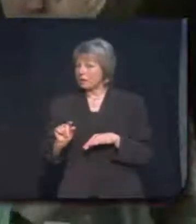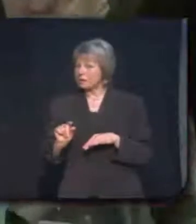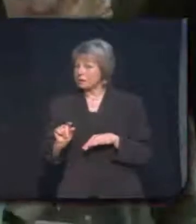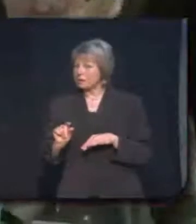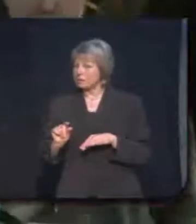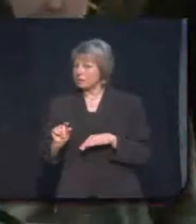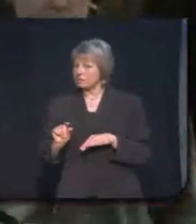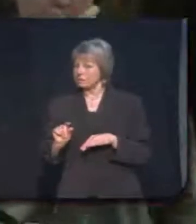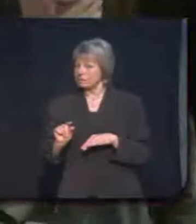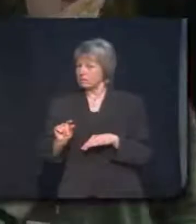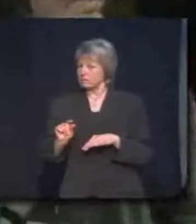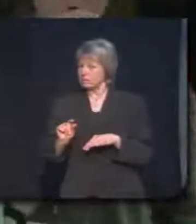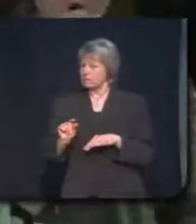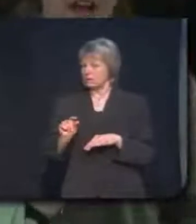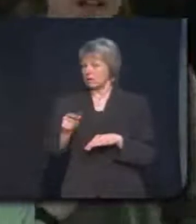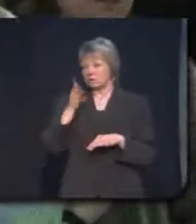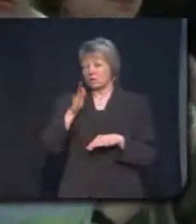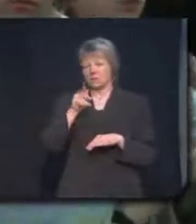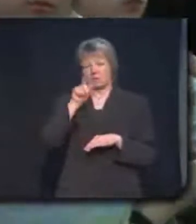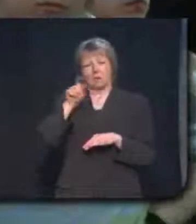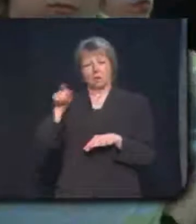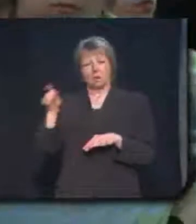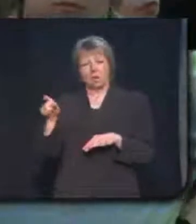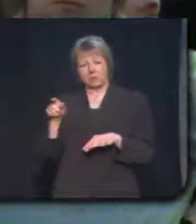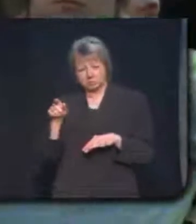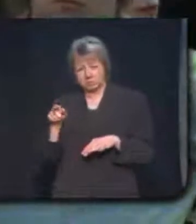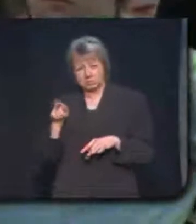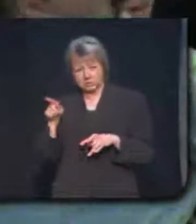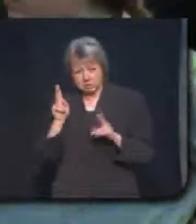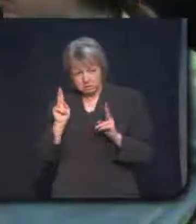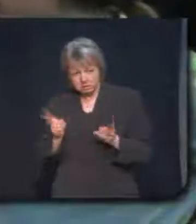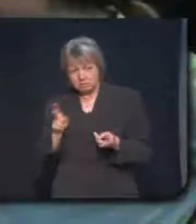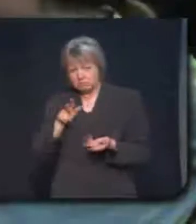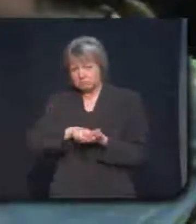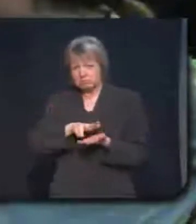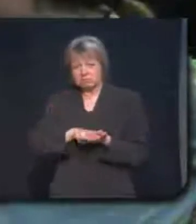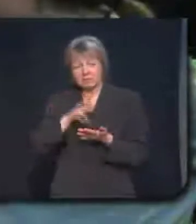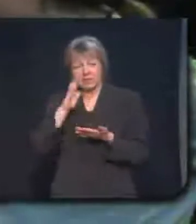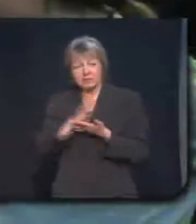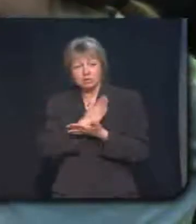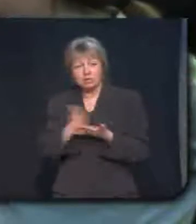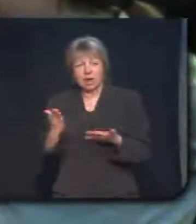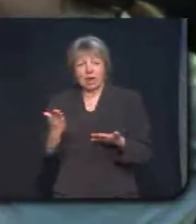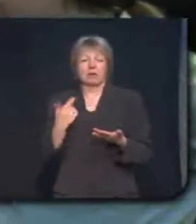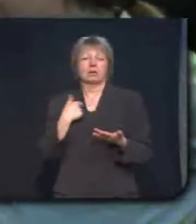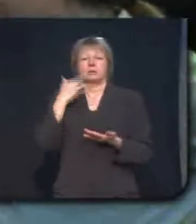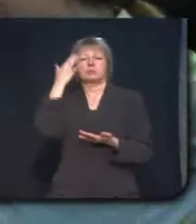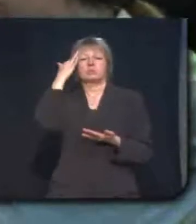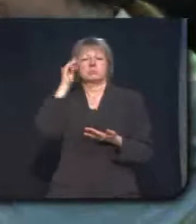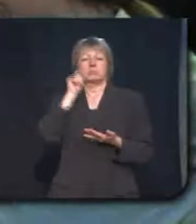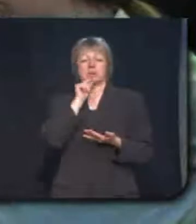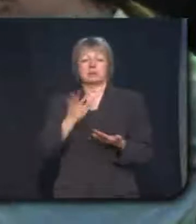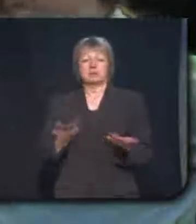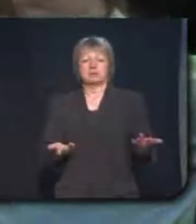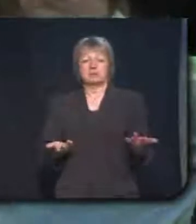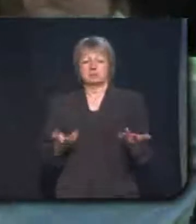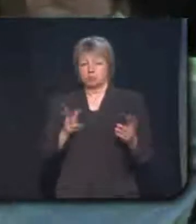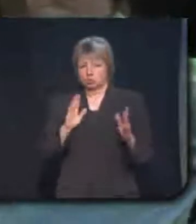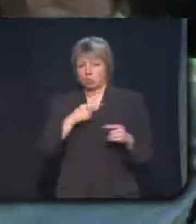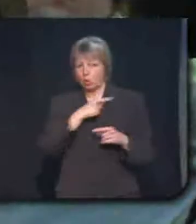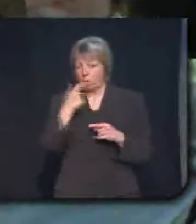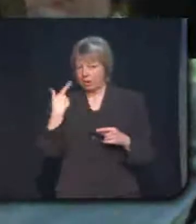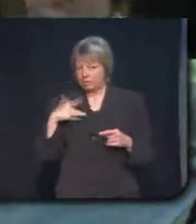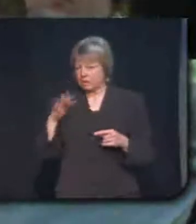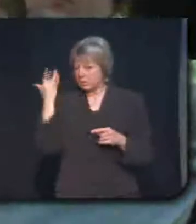sagen zu können dass es dass das dann legitime Entscheidungen sind ja habt ihr darüber nachgedacht